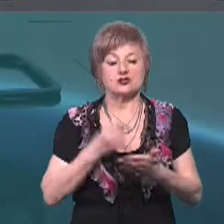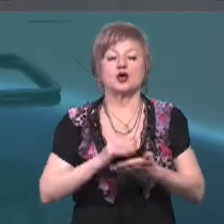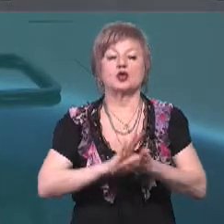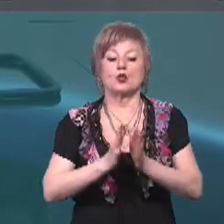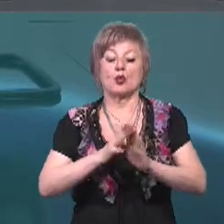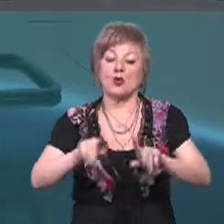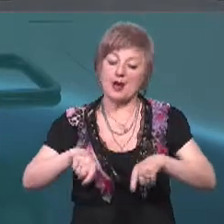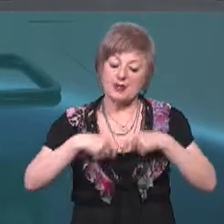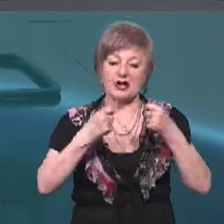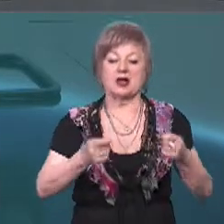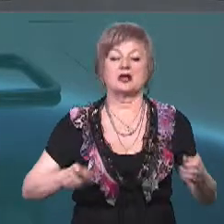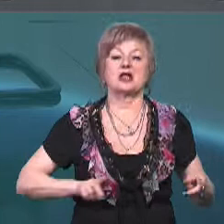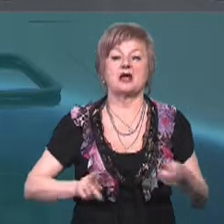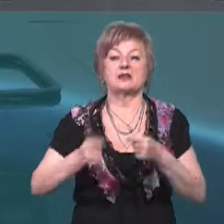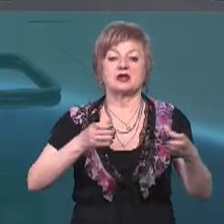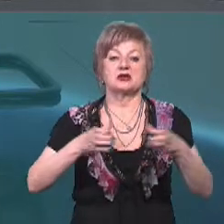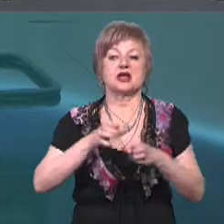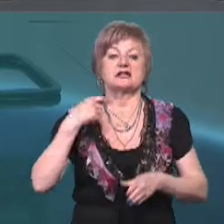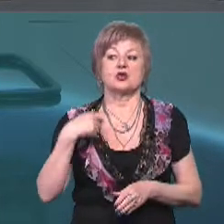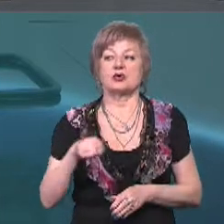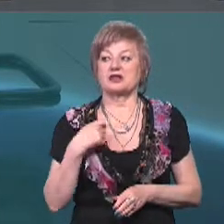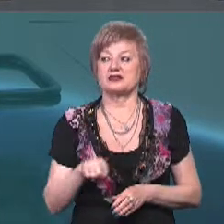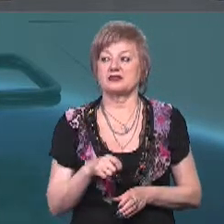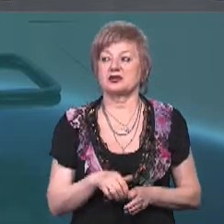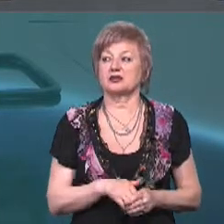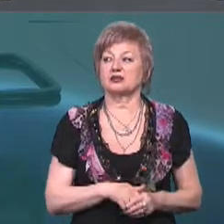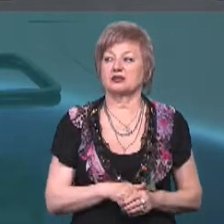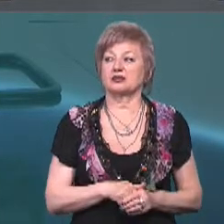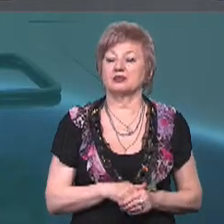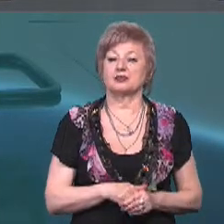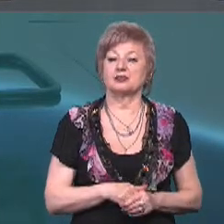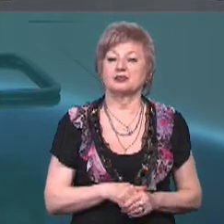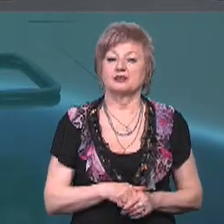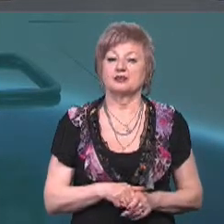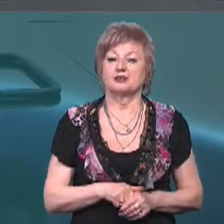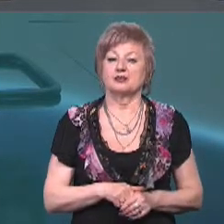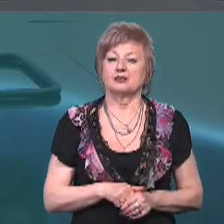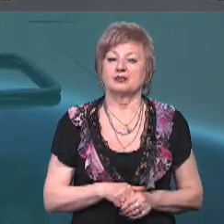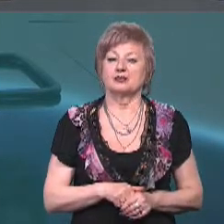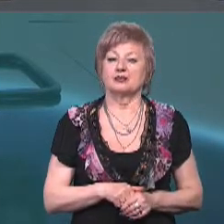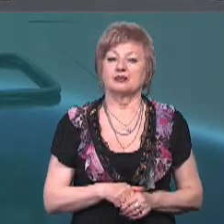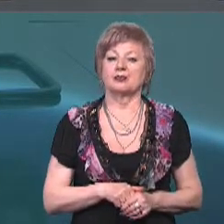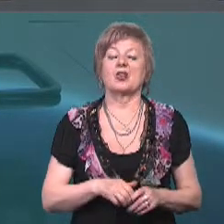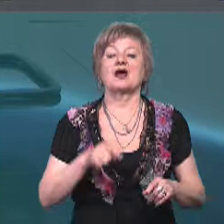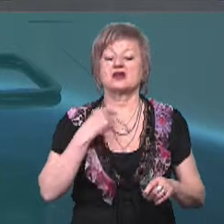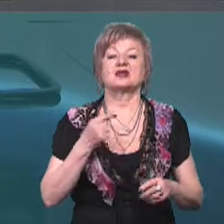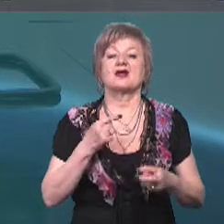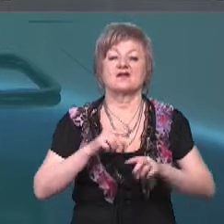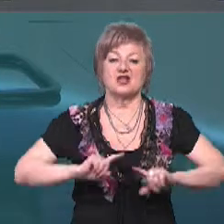передали в адміністрацію президента. В'язні, ви не забудьте! В'язні, ви не забудьте!